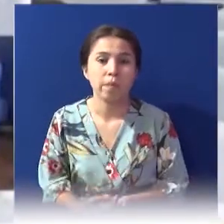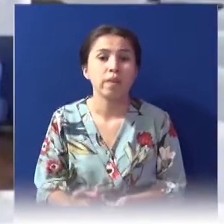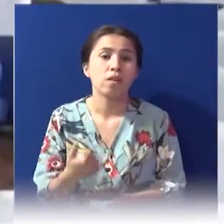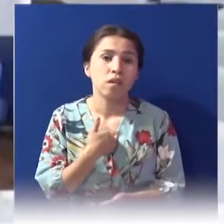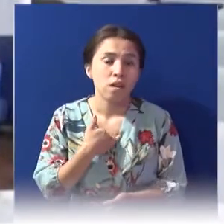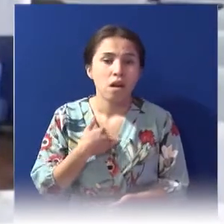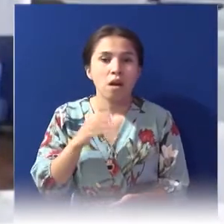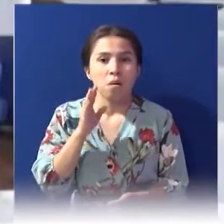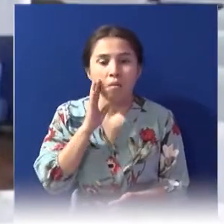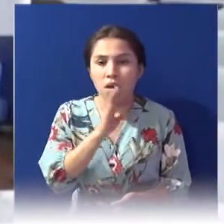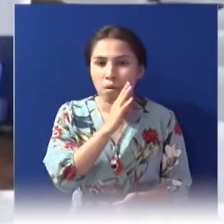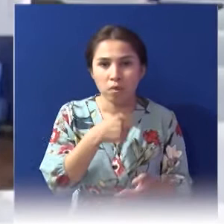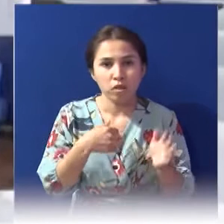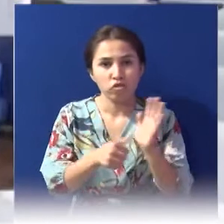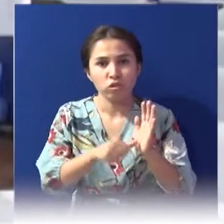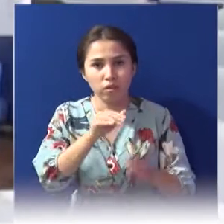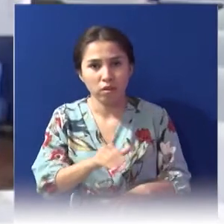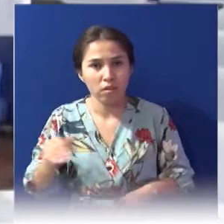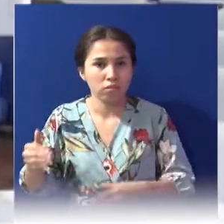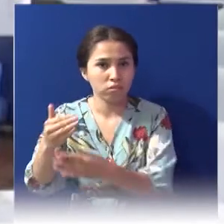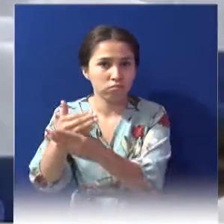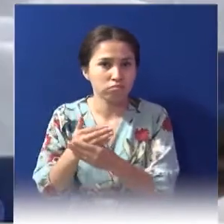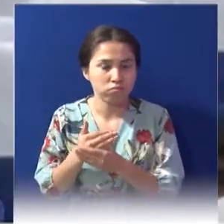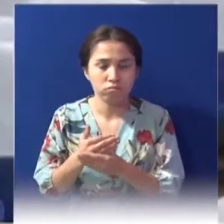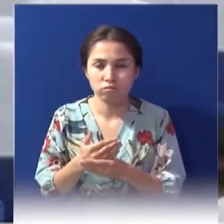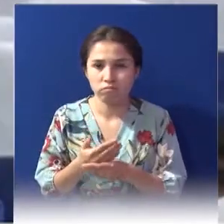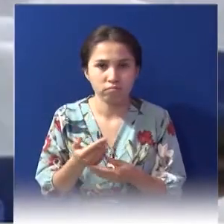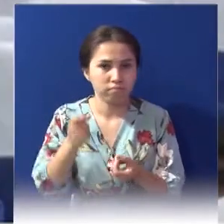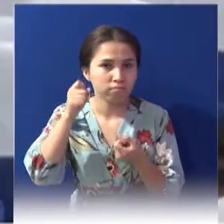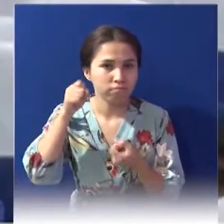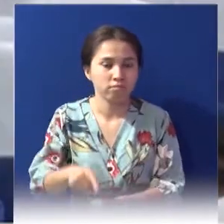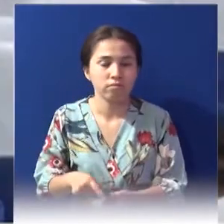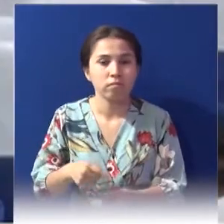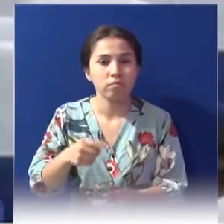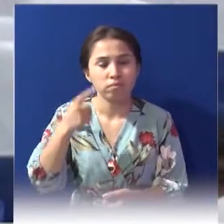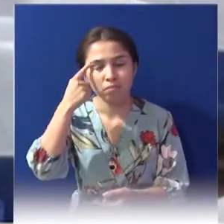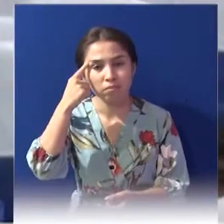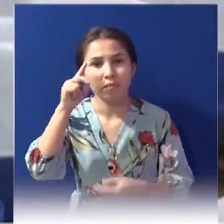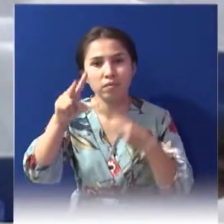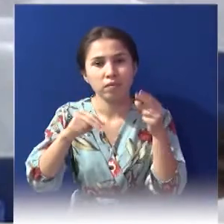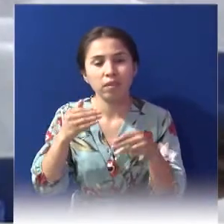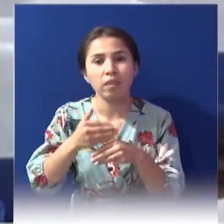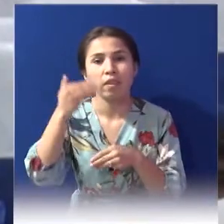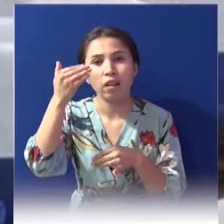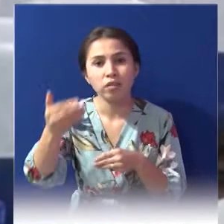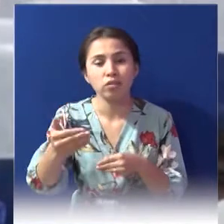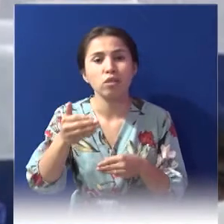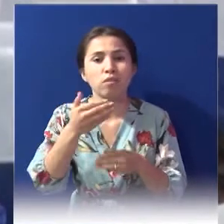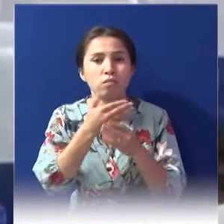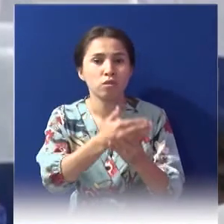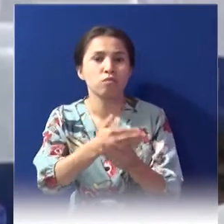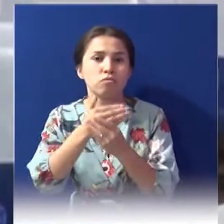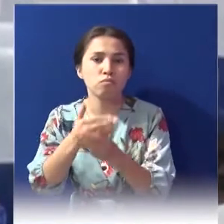помощь. Я являюсь матерью 6 детей. Такая помощь мне пришлась очень кстати. Надеюсь, в будущем количество неравнодушных